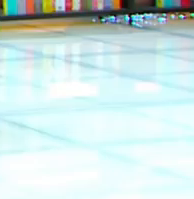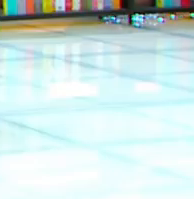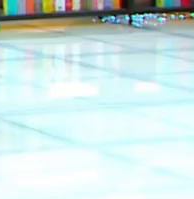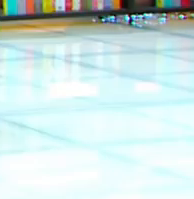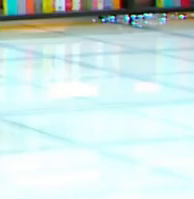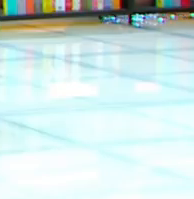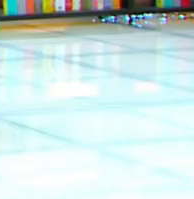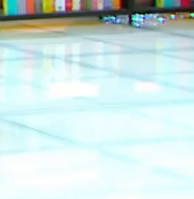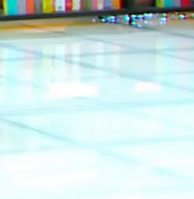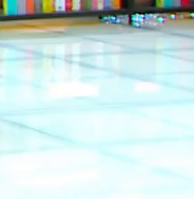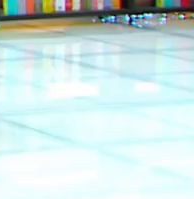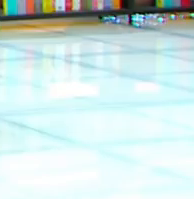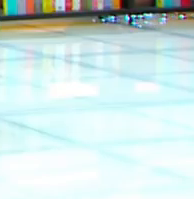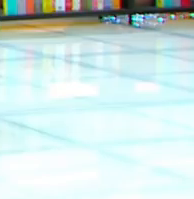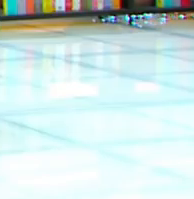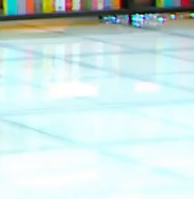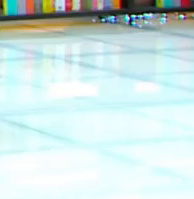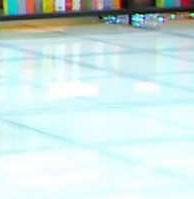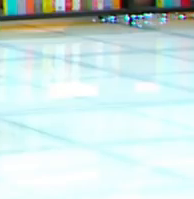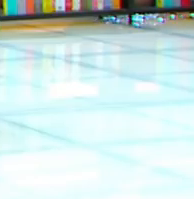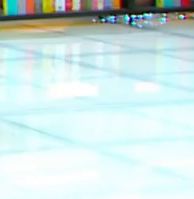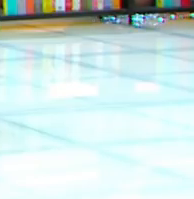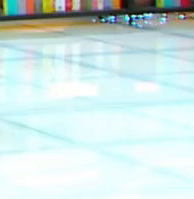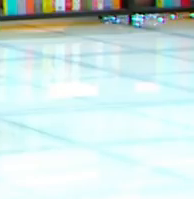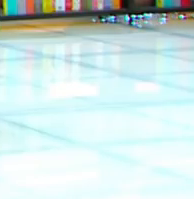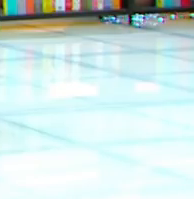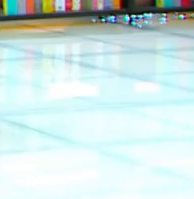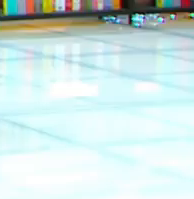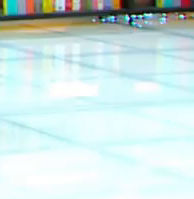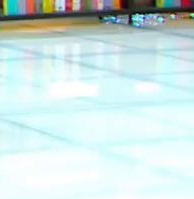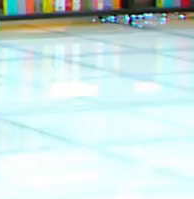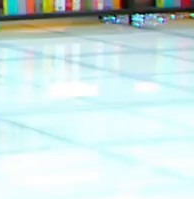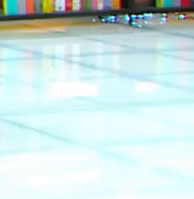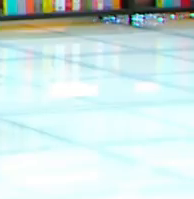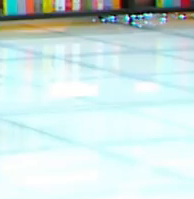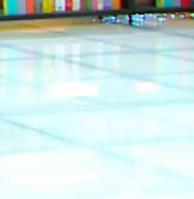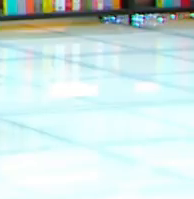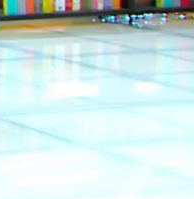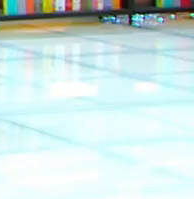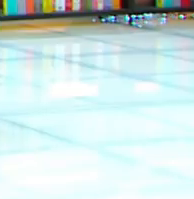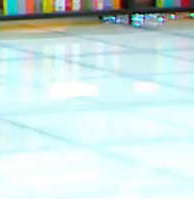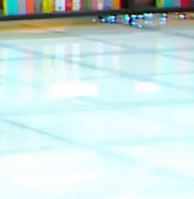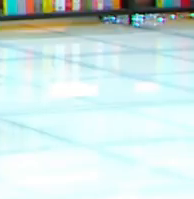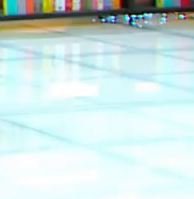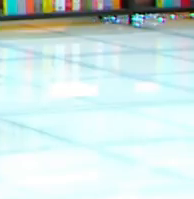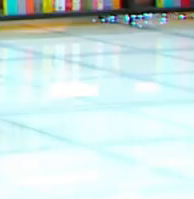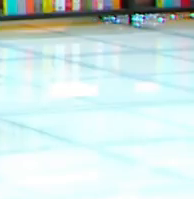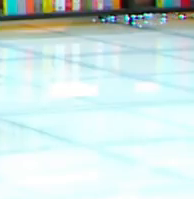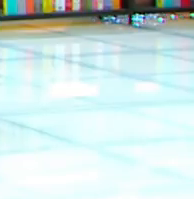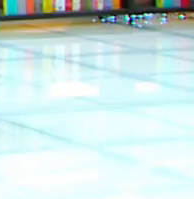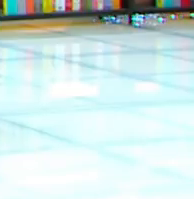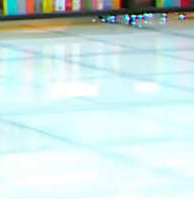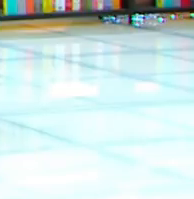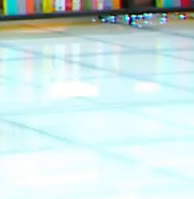რეანიმატოლოგი და ნუტრიციოლოგი. არის თუ არა ამ პროფესიებს შორის გადაკვეთა კონკრეტული პაციენტების